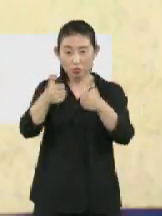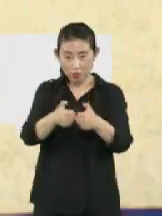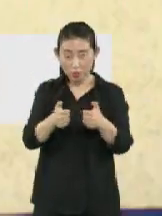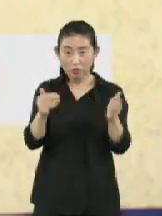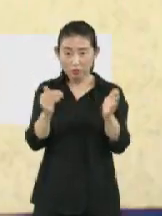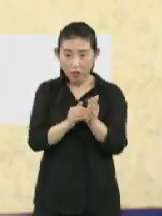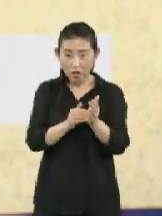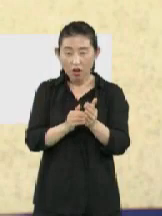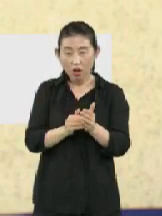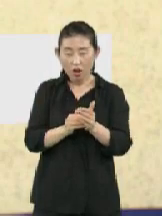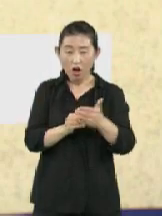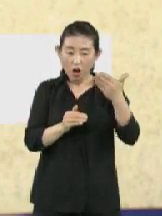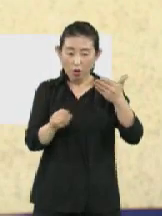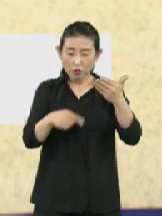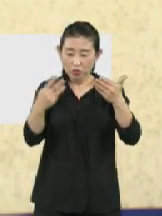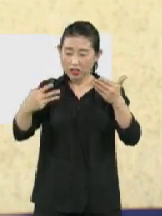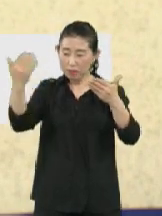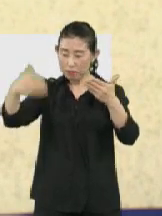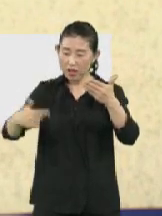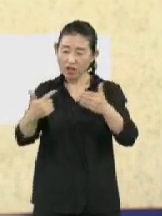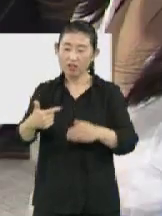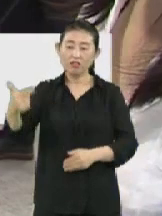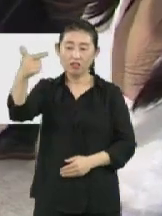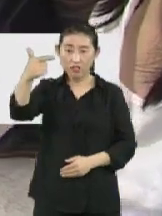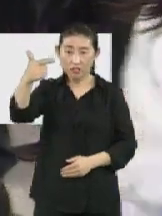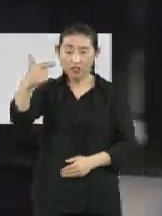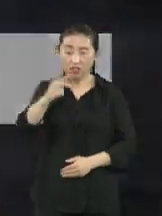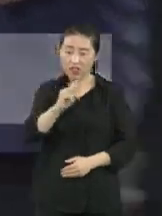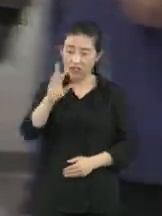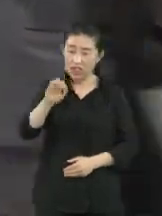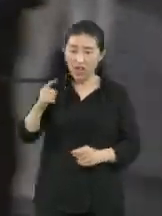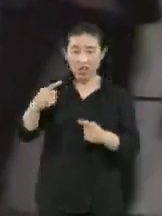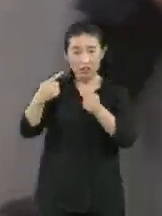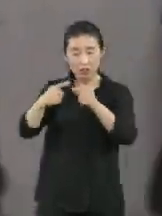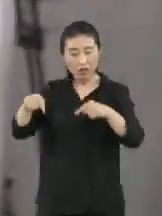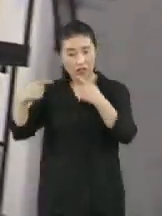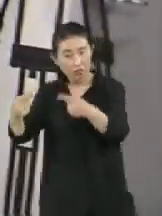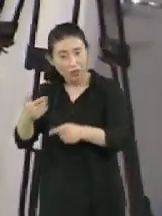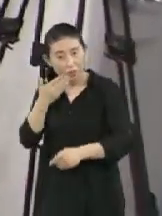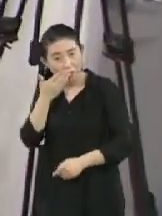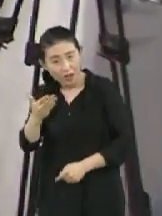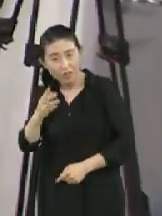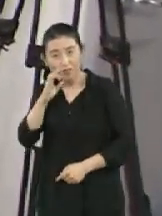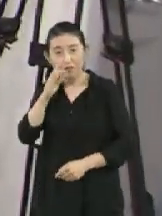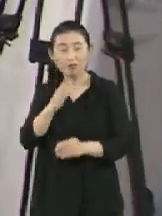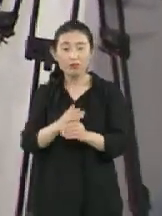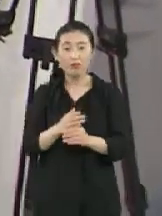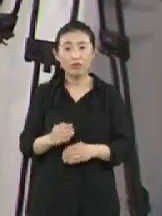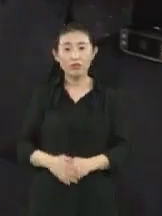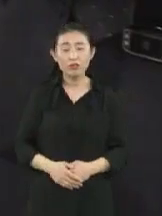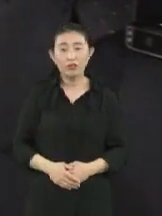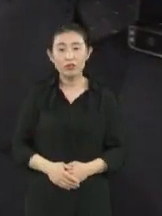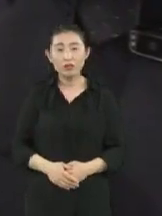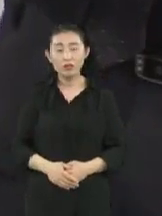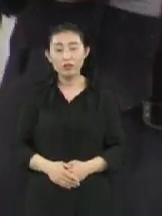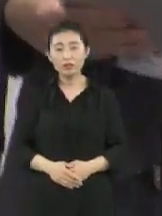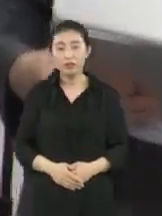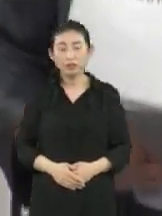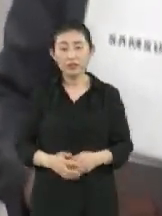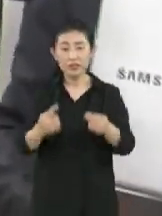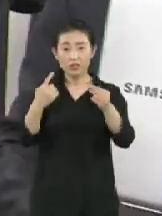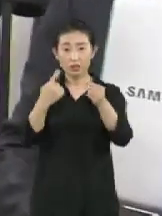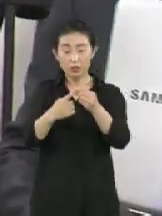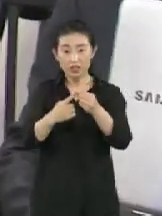거쳐 9명 중 6명을 뽑는데 양 지사가 1차 관문을 넘을지가 관심입니다.